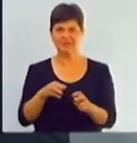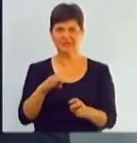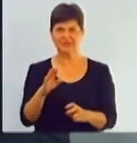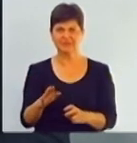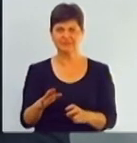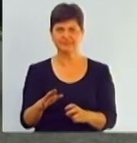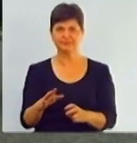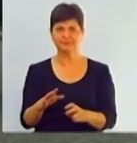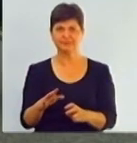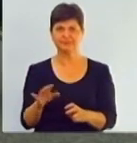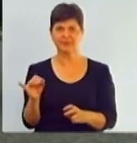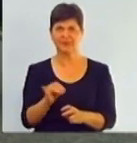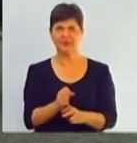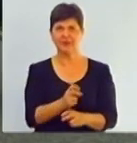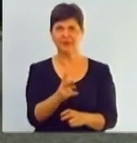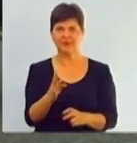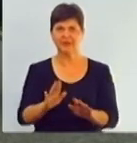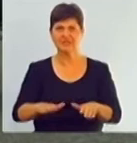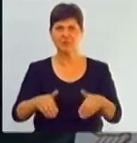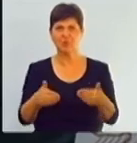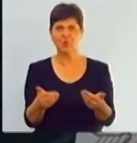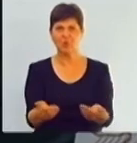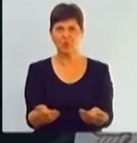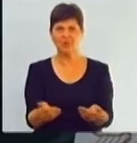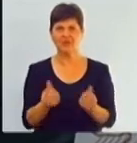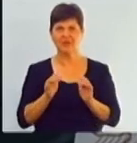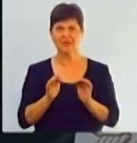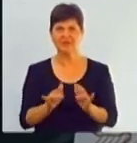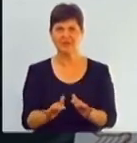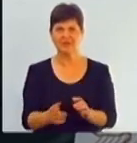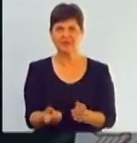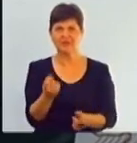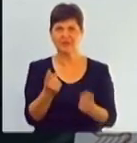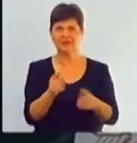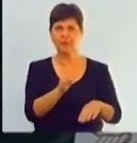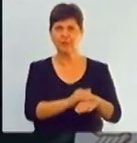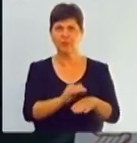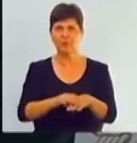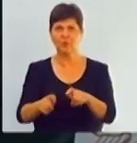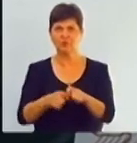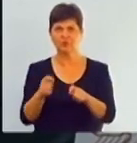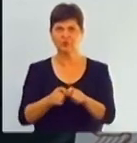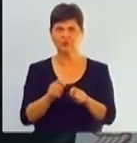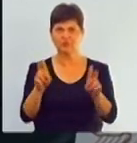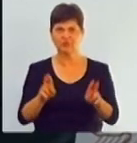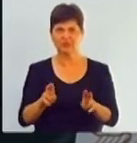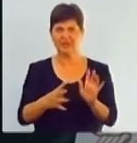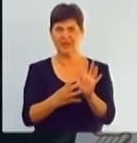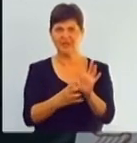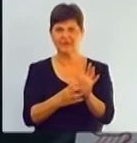І кількість запропонованих заходів, тобто виявлених порушень на дані перевірки, складає